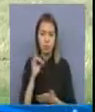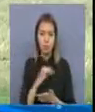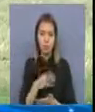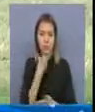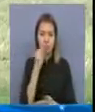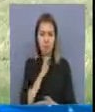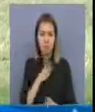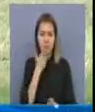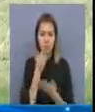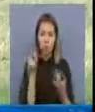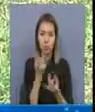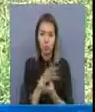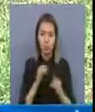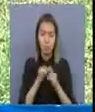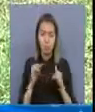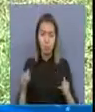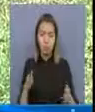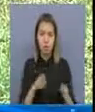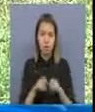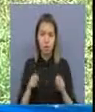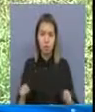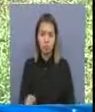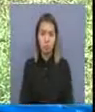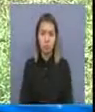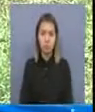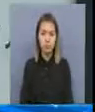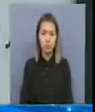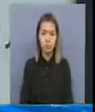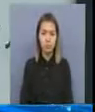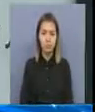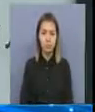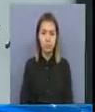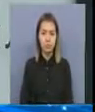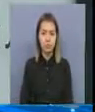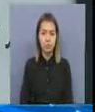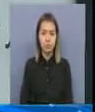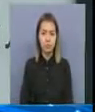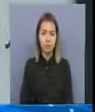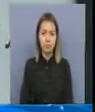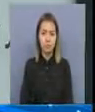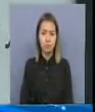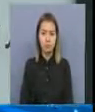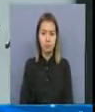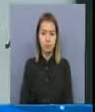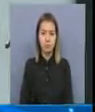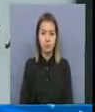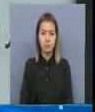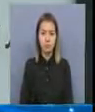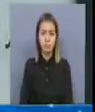тағылмалып, сананың салтанатын асыруға жол ашып отыр. Ерболат Серікбай, Марат Ахметжанов, Алмас Садуақасов, Көкші ақпарат.